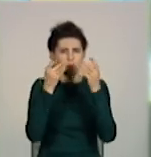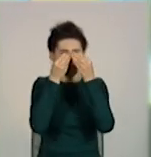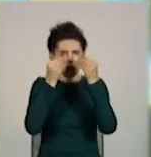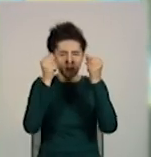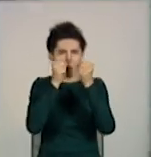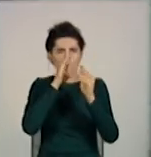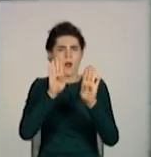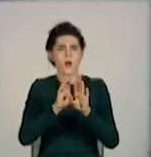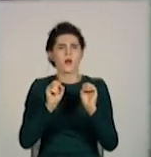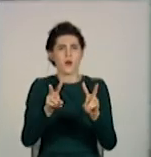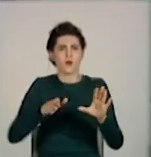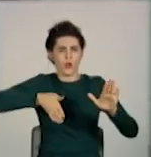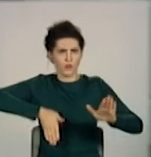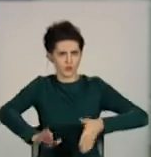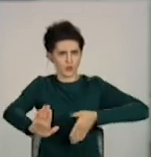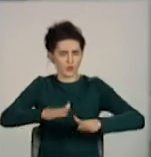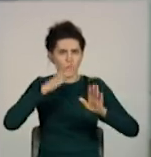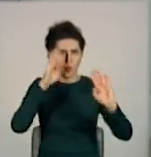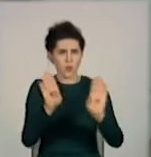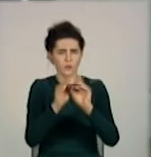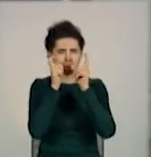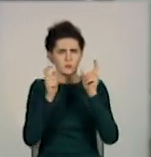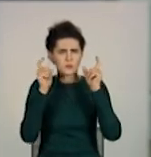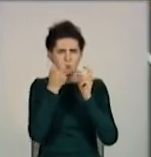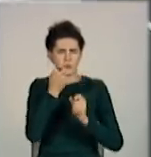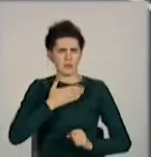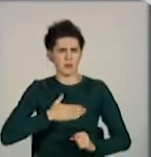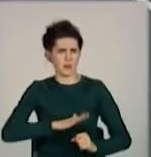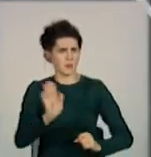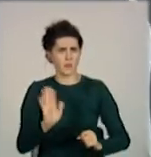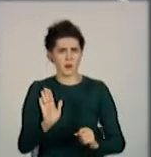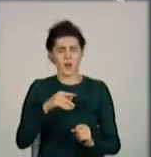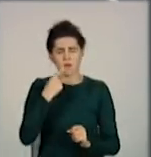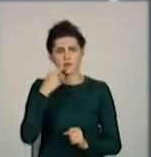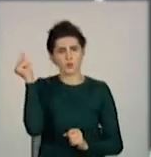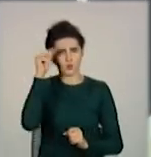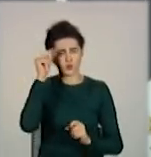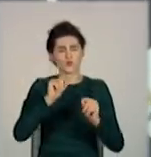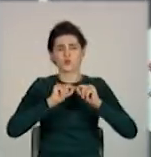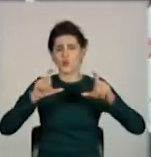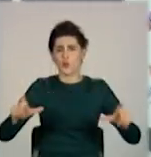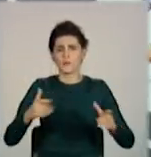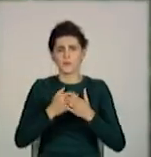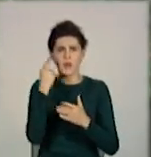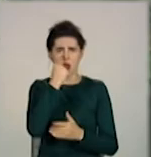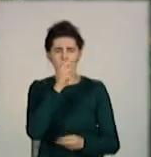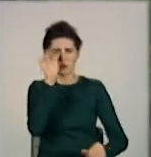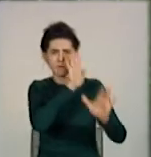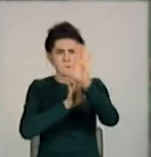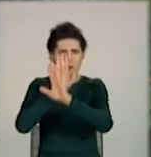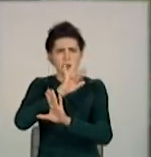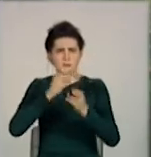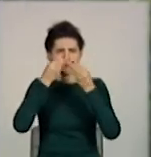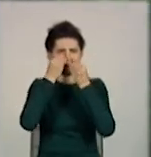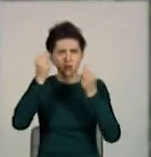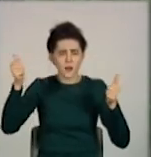лижах. Коли такий гаджет одягаєш, відчуття несприємних, кажуть учні автошколи. В очах тьмяніє, все навколо